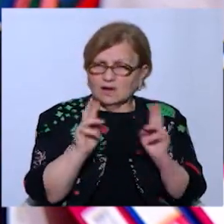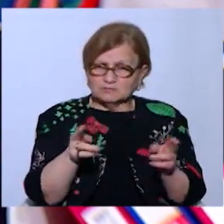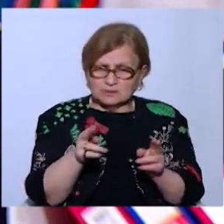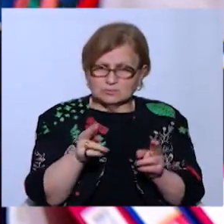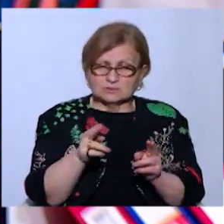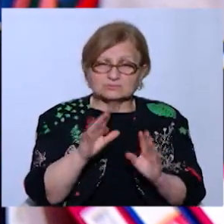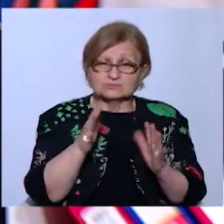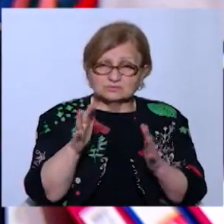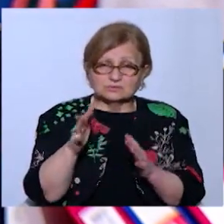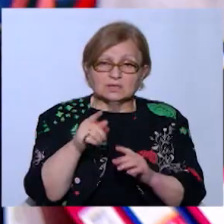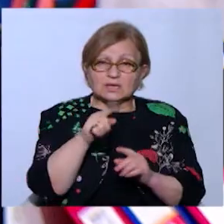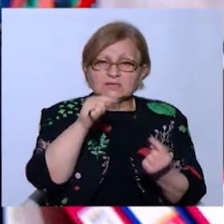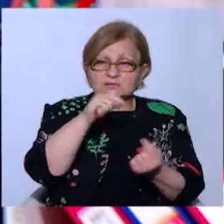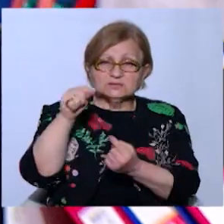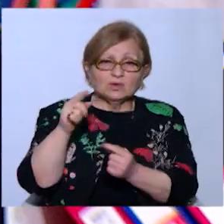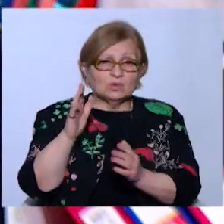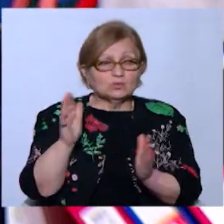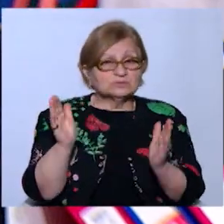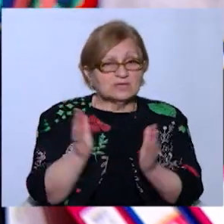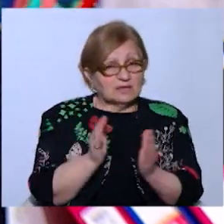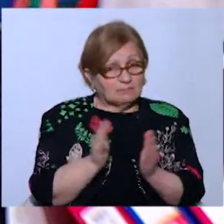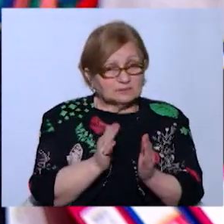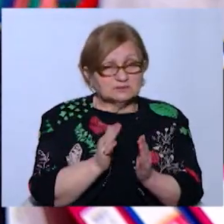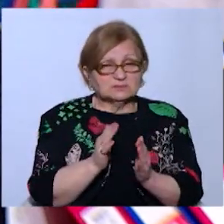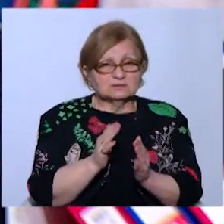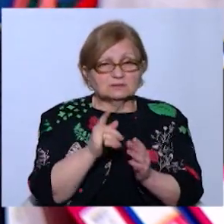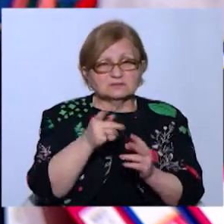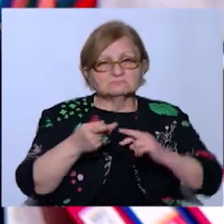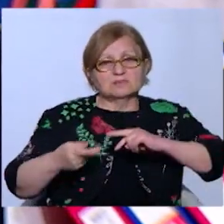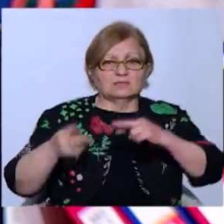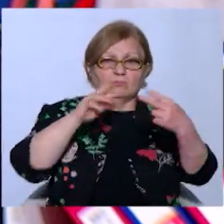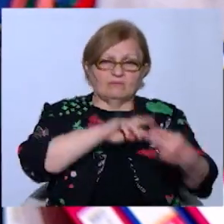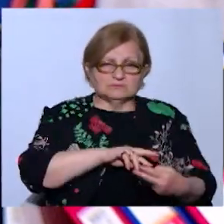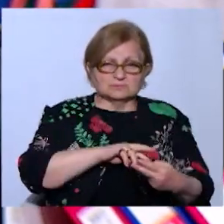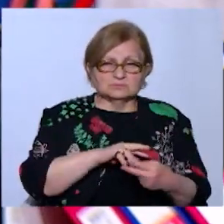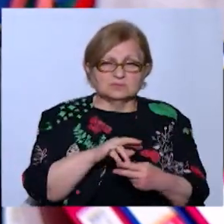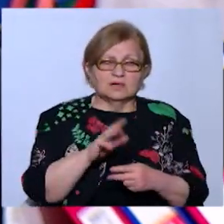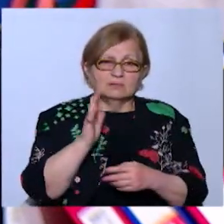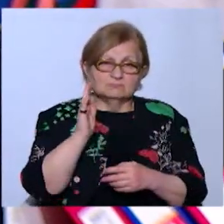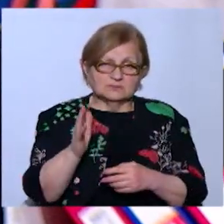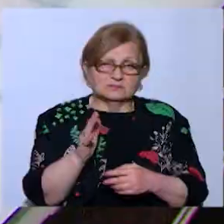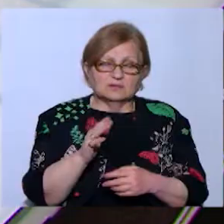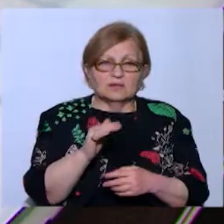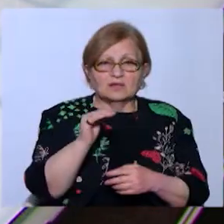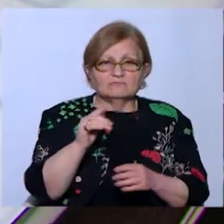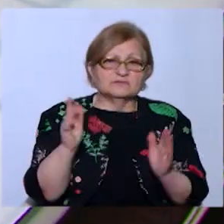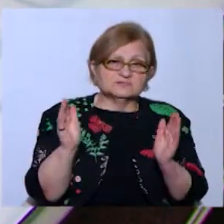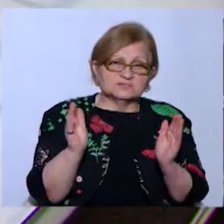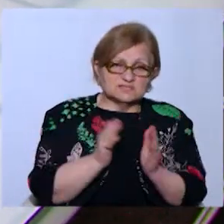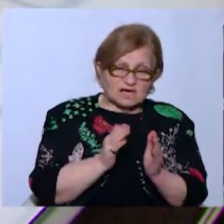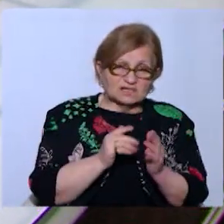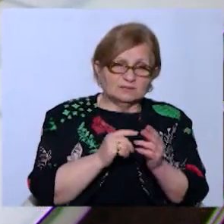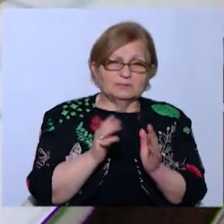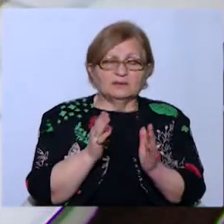სიტუაციაში, რადგან შესაბამისი ფუნქცია კლებადი არის, უნდა ახაც გადავატრიალოთ უტოლობის ნიშანი და მიიღება f(x)-ი ნაკლებია g(x)-ს